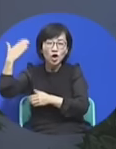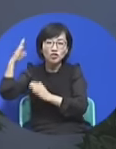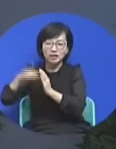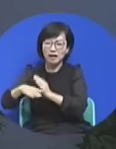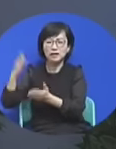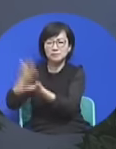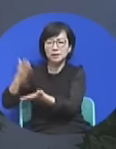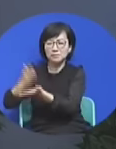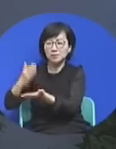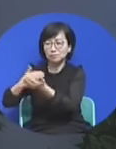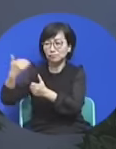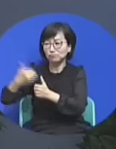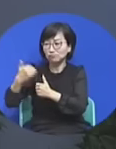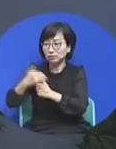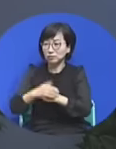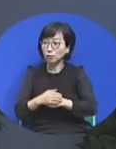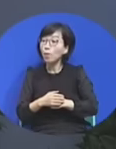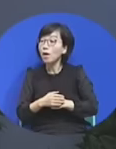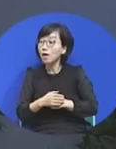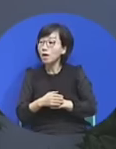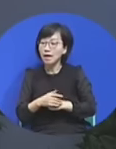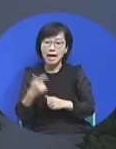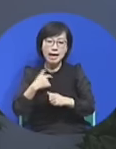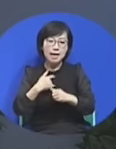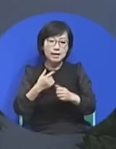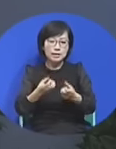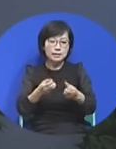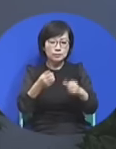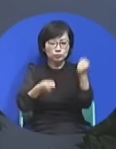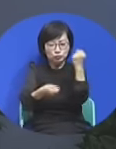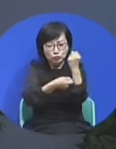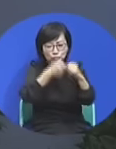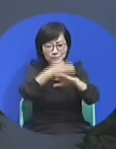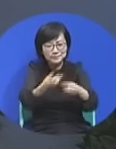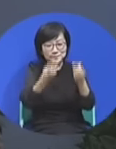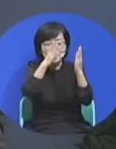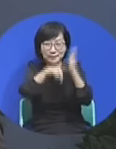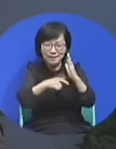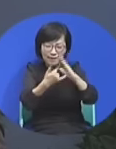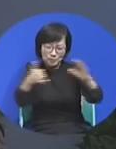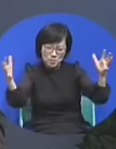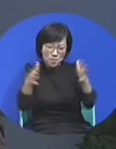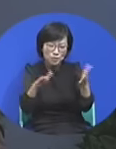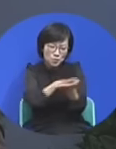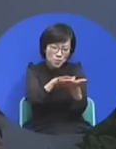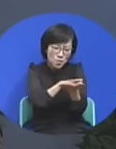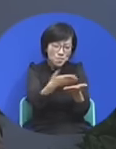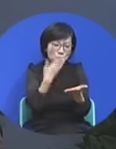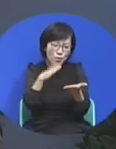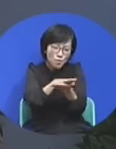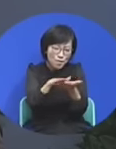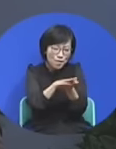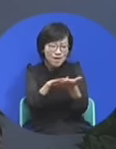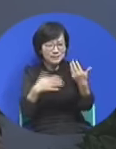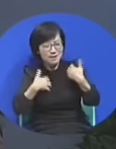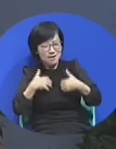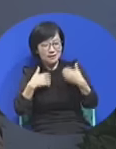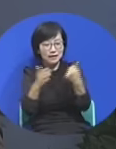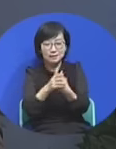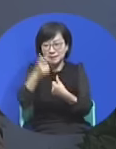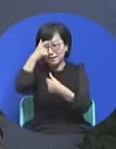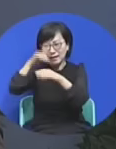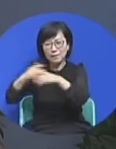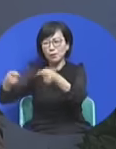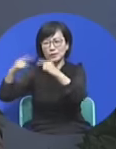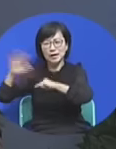전 가족이 모이기 때문에 집회 안 온다는 거예요. And we asked why, and they were saying, well, you can't have this conference because on Thanksgiving the families gather together. 아, 그런데 그랬지. 우리는